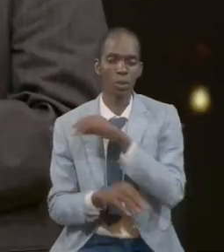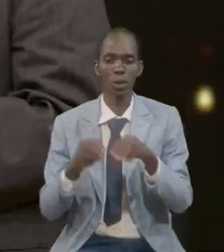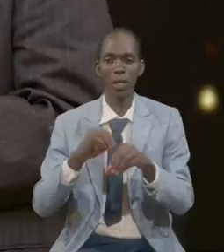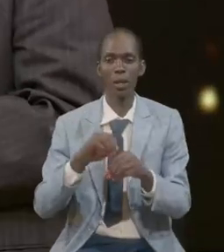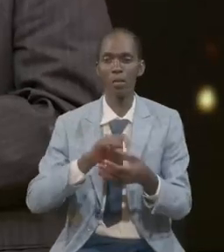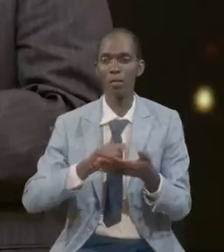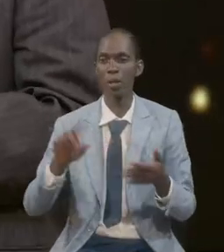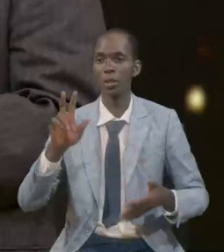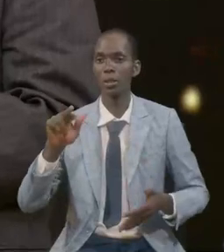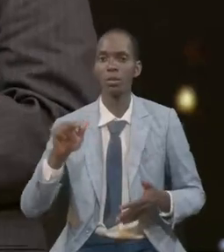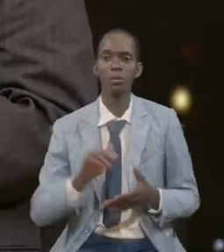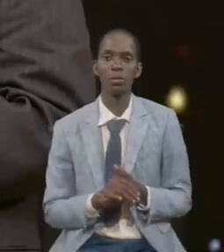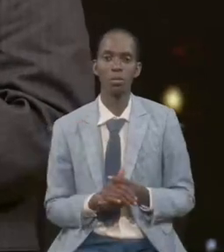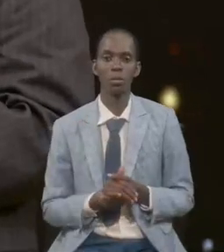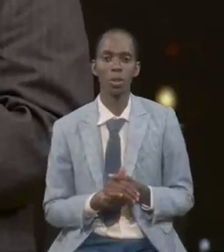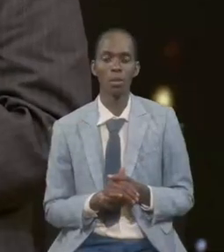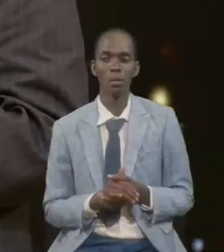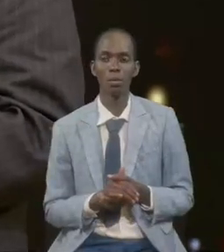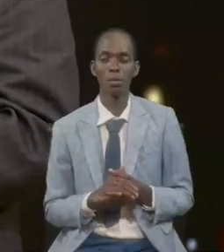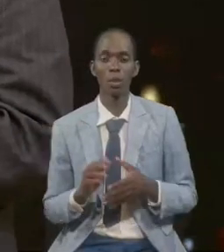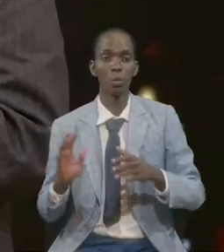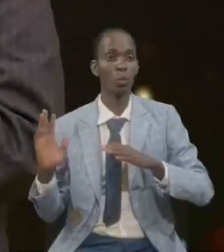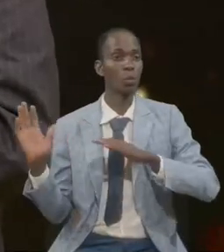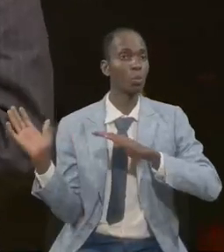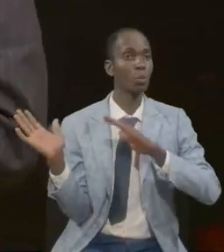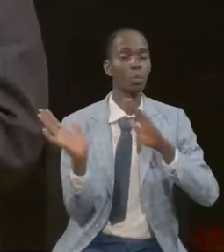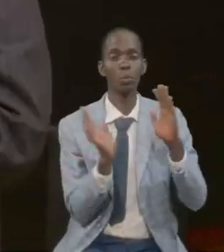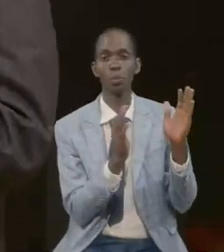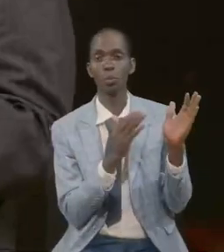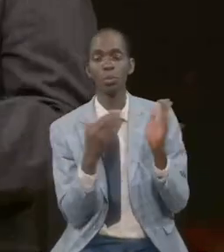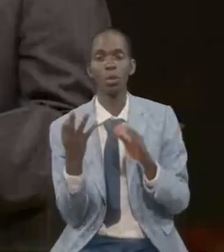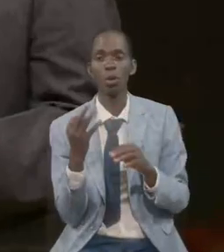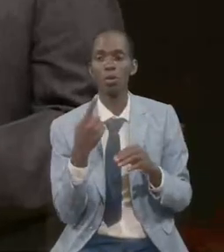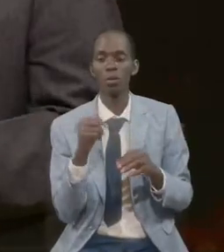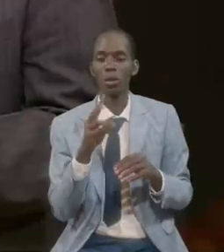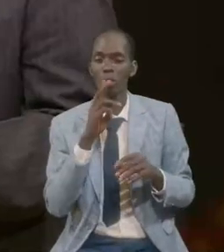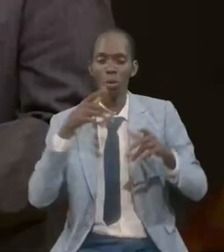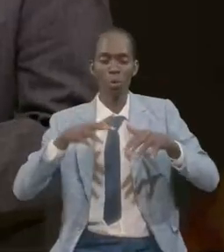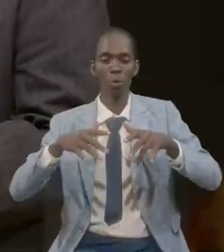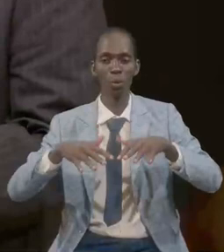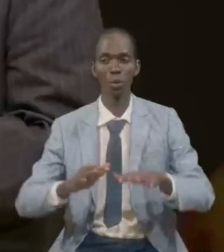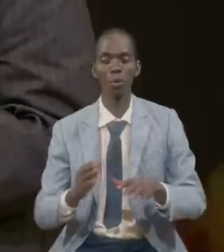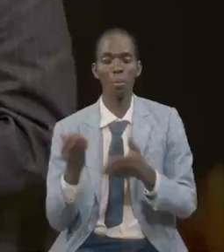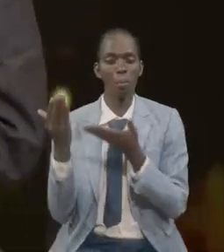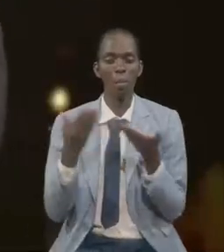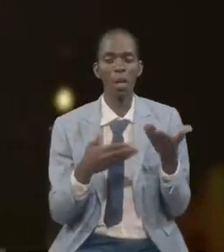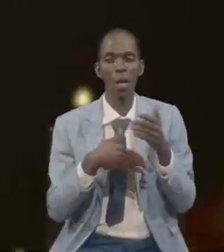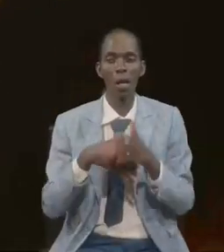13. Des vagues furieuses de la mer,